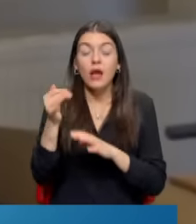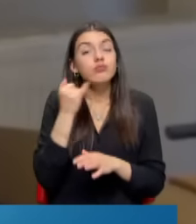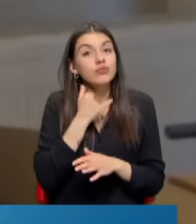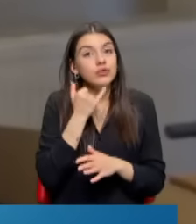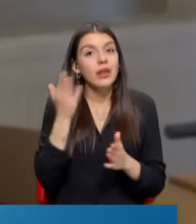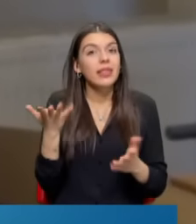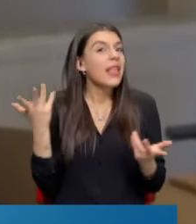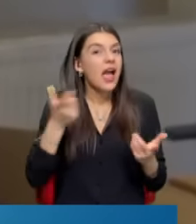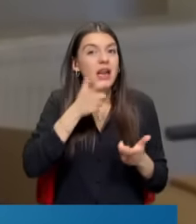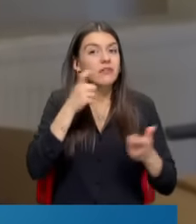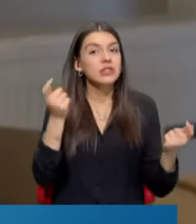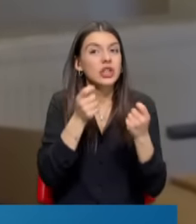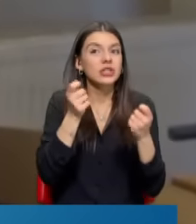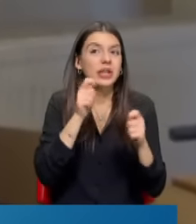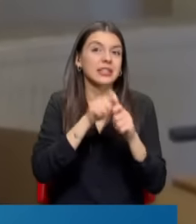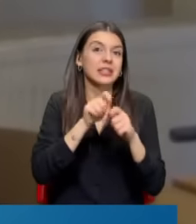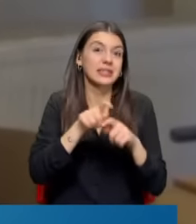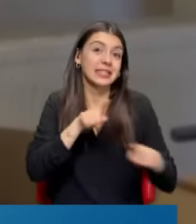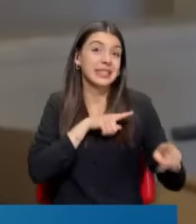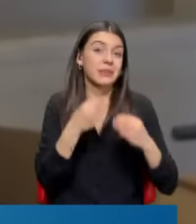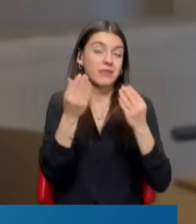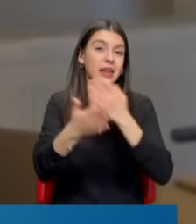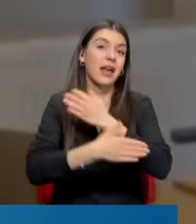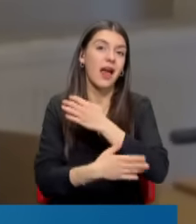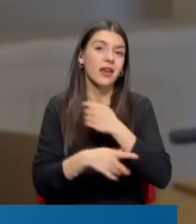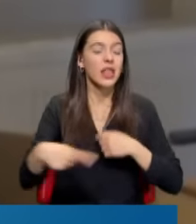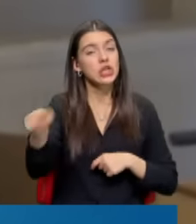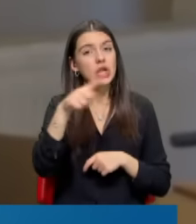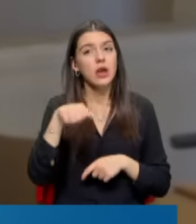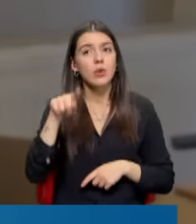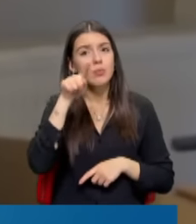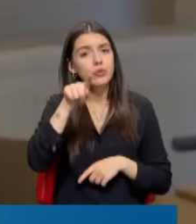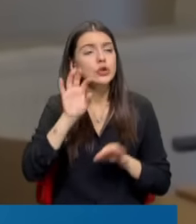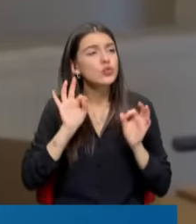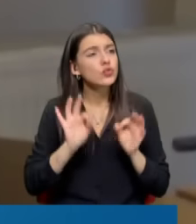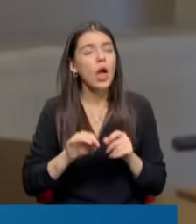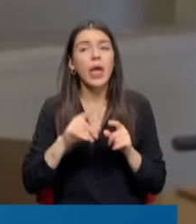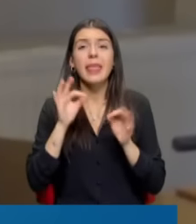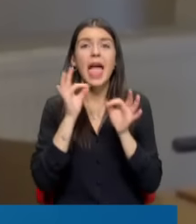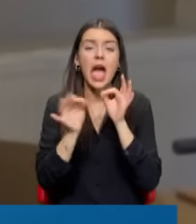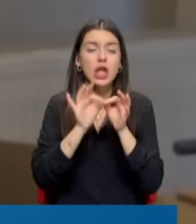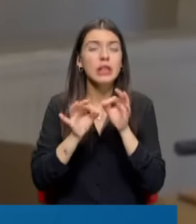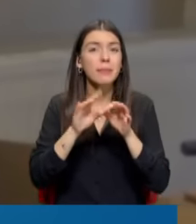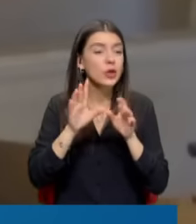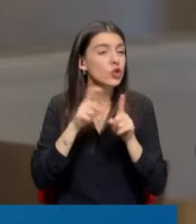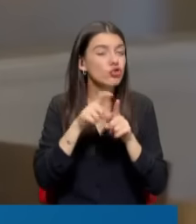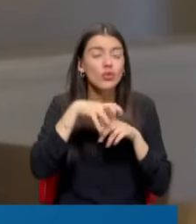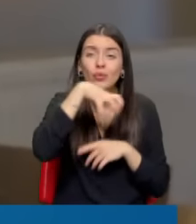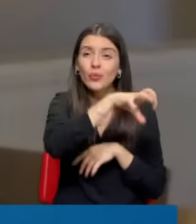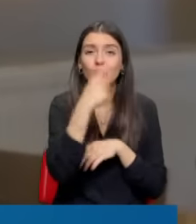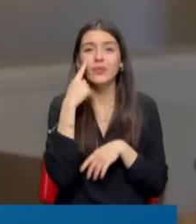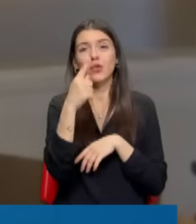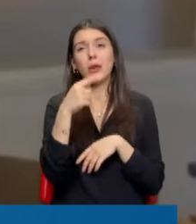müşteriler ne de kafede çalışan, hizmet veren arkadaşlarımız. Bu tamamen şu an içinde bulunduğumuz ekonomik şartların